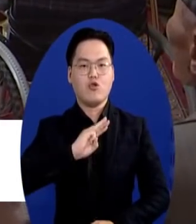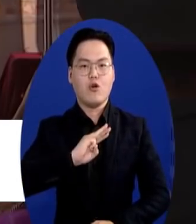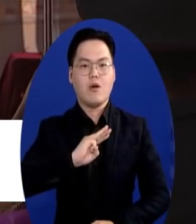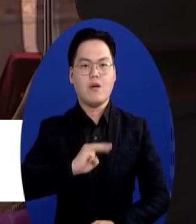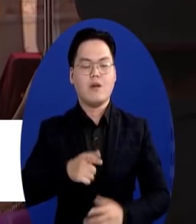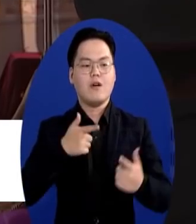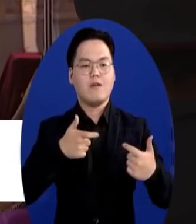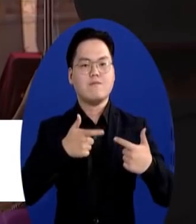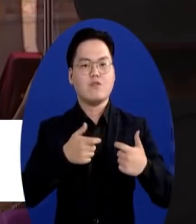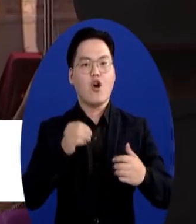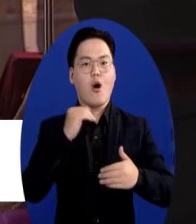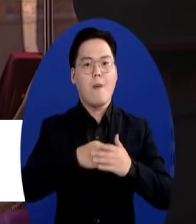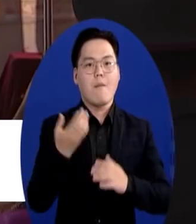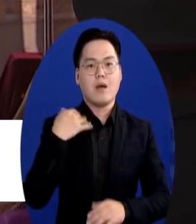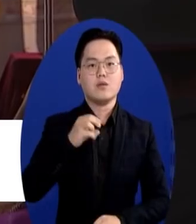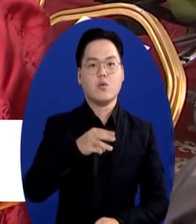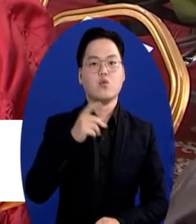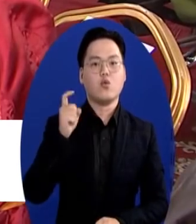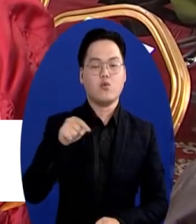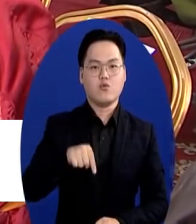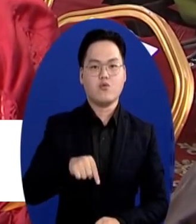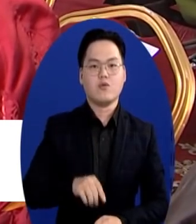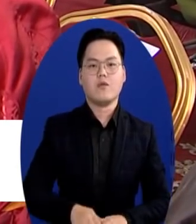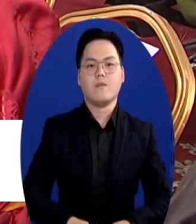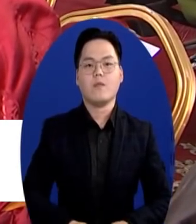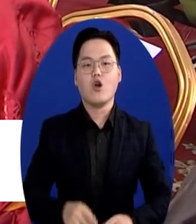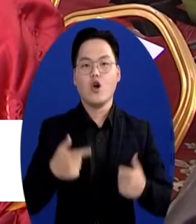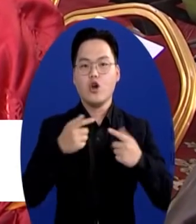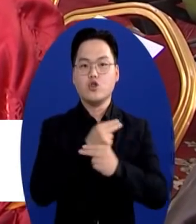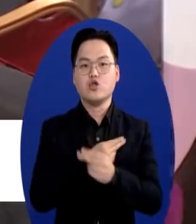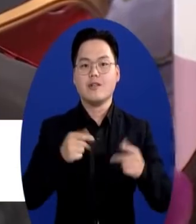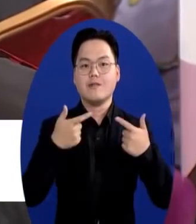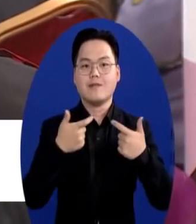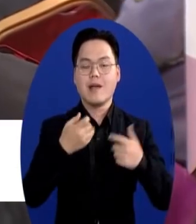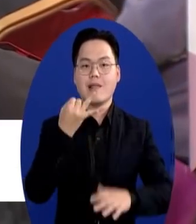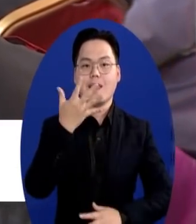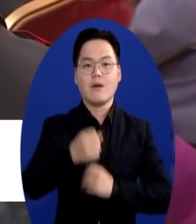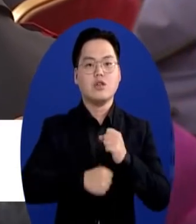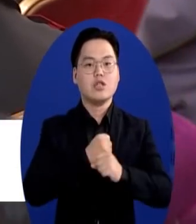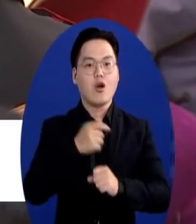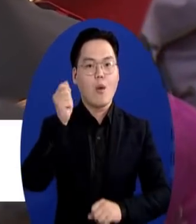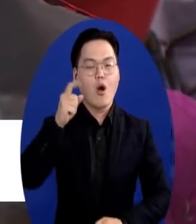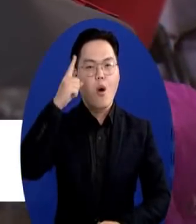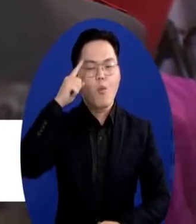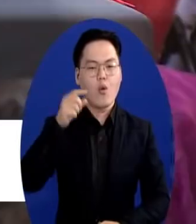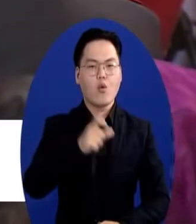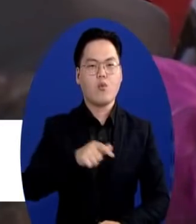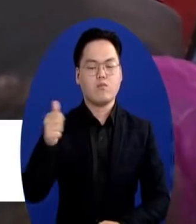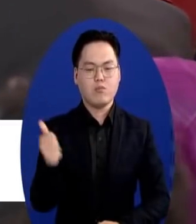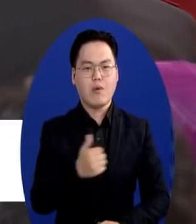ирсээр бахархдаг түүхэн өдөр өнөөдөр тохиож байна. Энэ ч утгаараа чөлөөлөх дайны 75 жилийн ой бол Монгол хүн бүрт хамааралтай өдөр